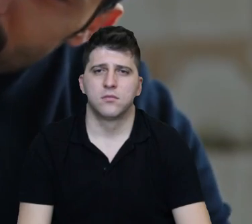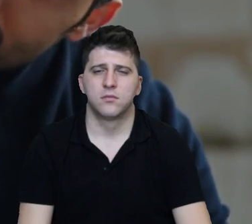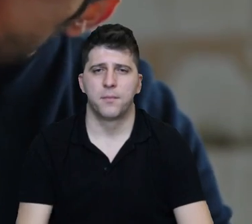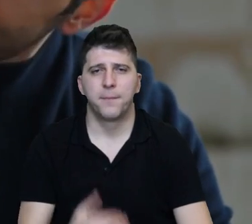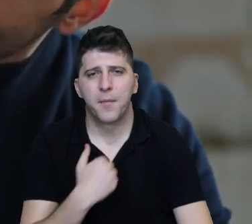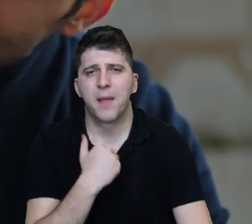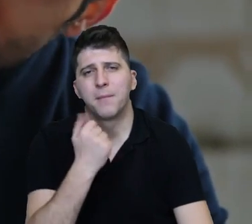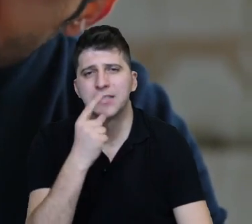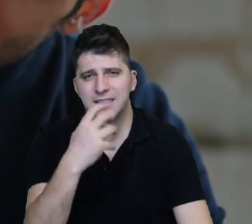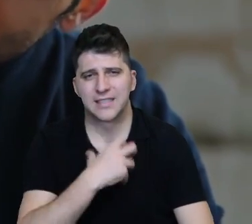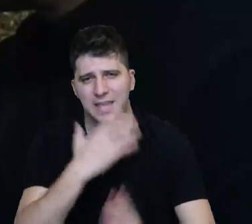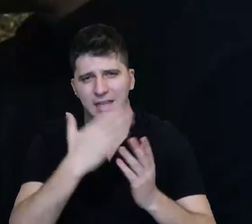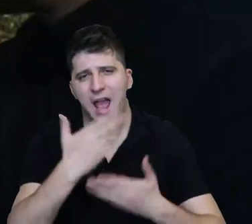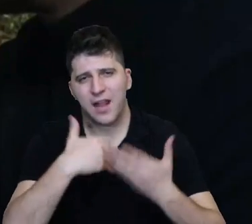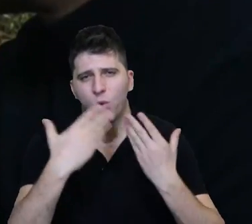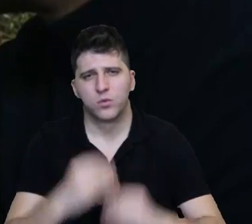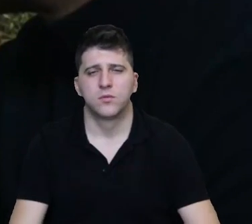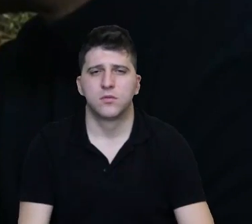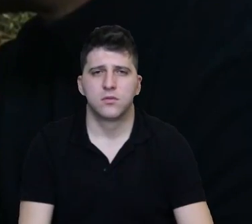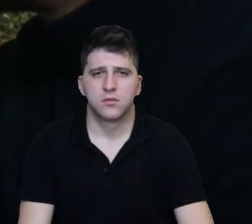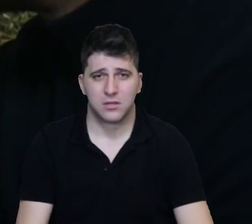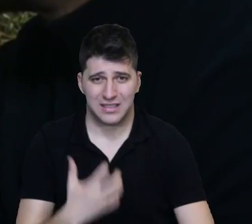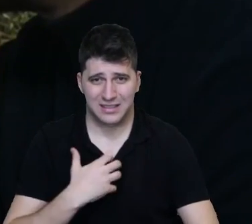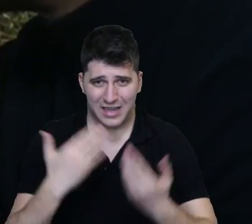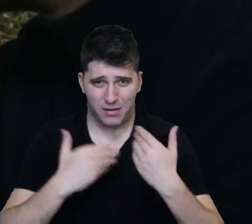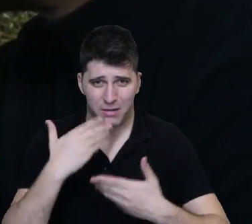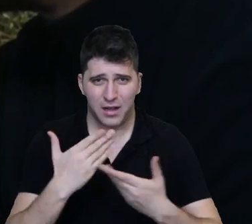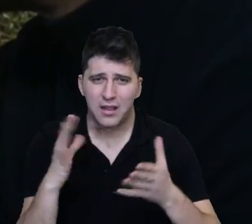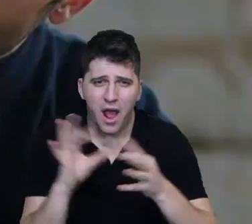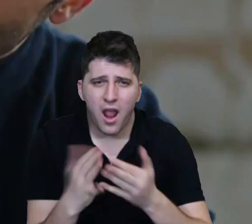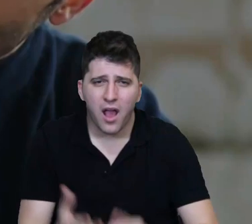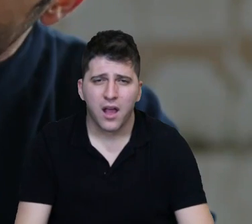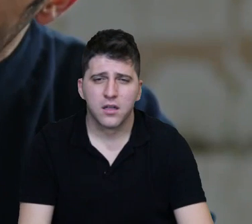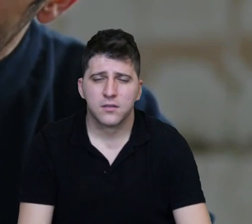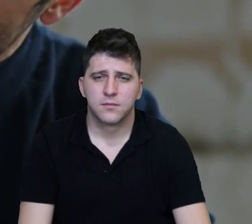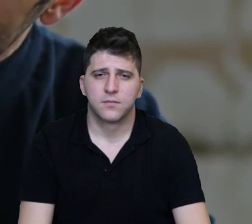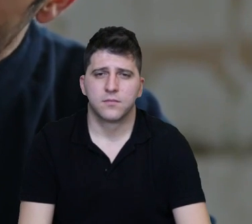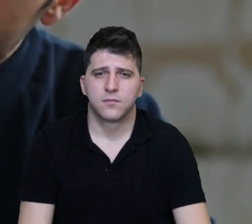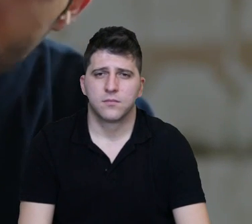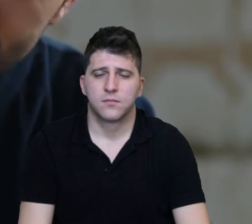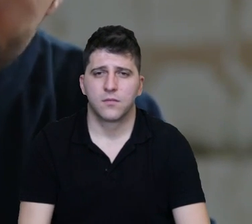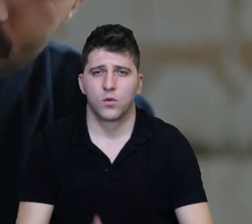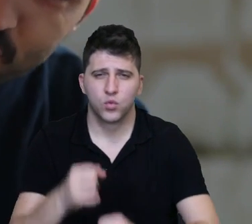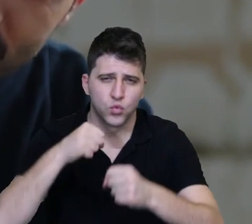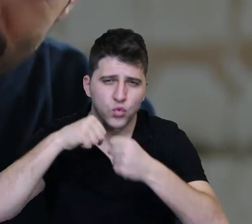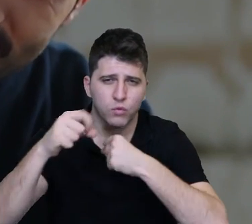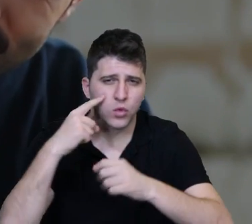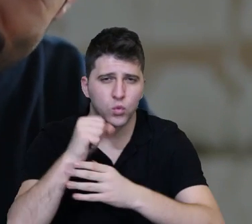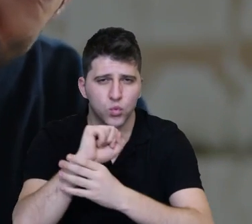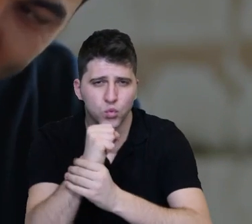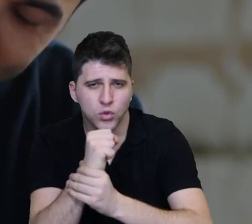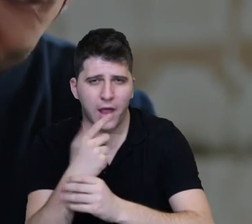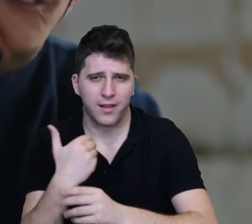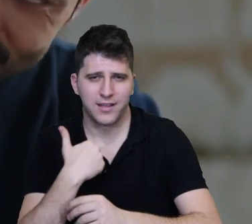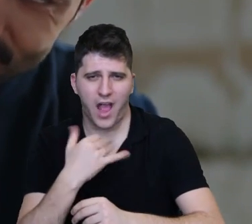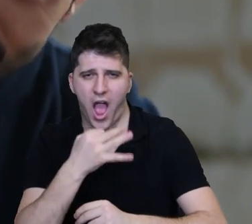Bana biraz kendinden bahset. Kendimden mi? Ne alaka? Dövüş sanatlarında usta çırak